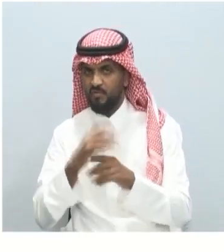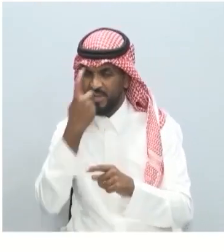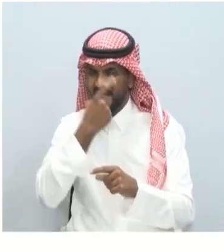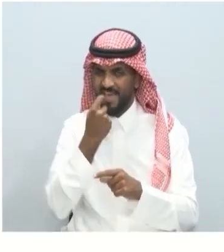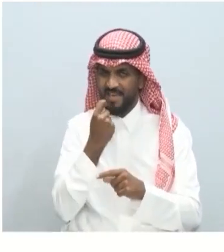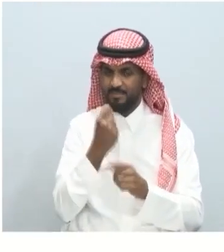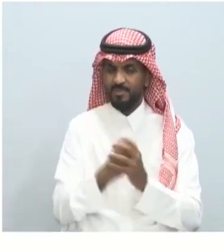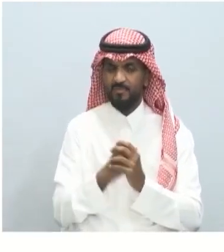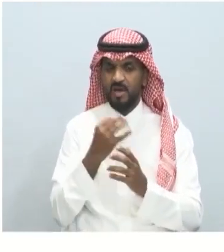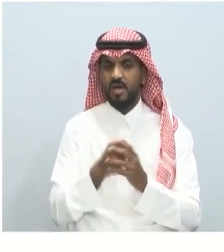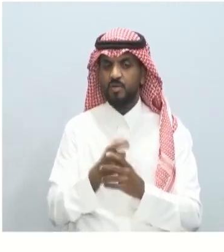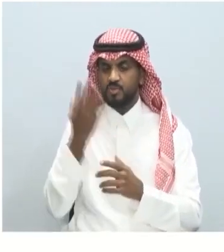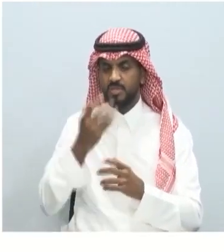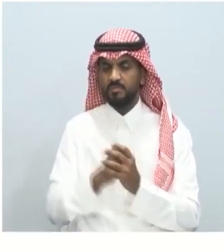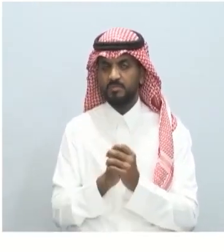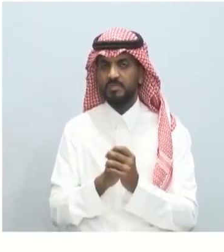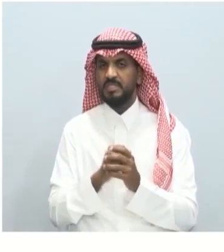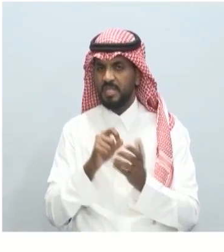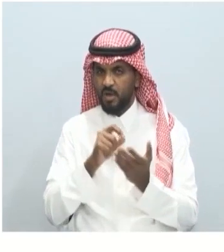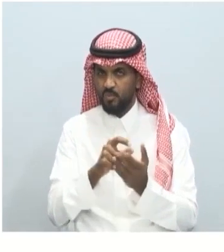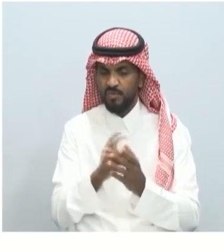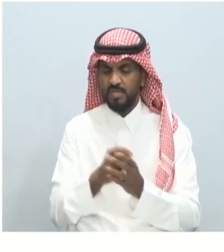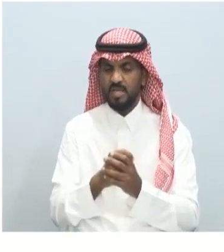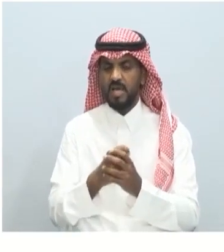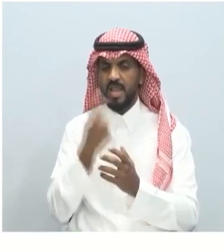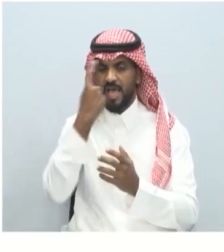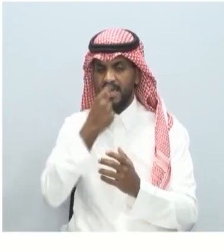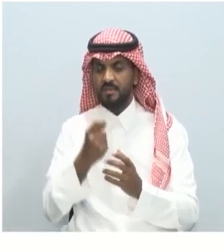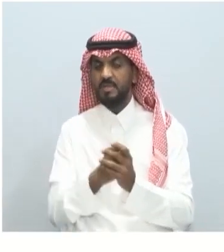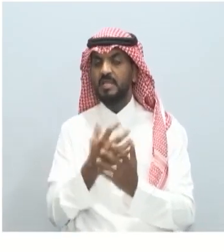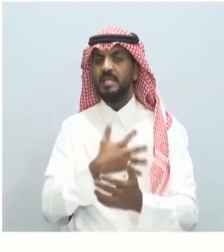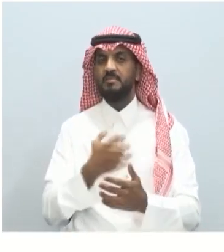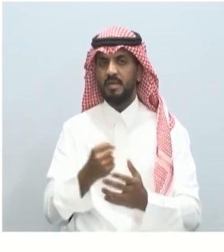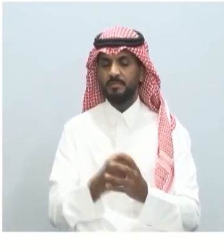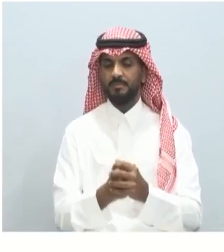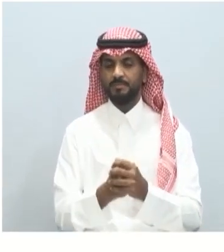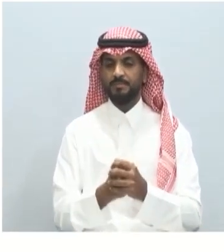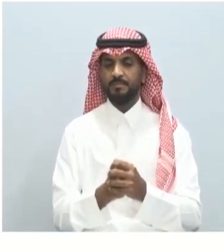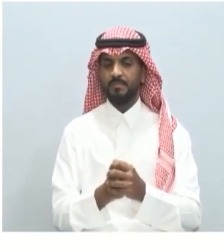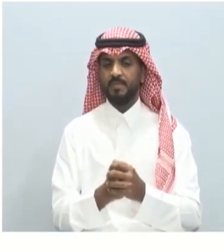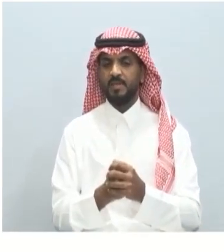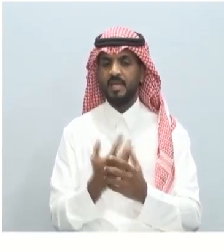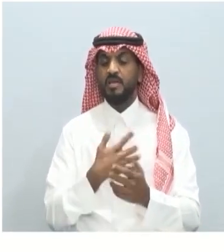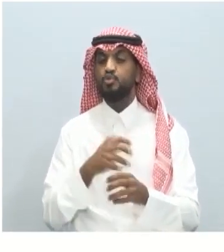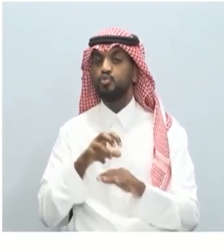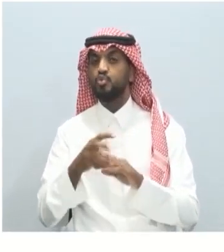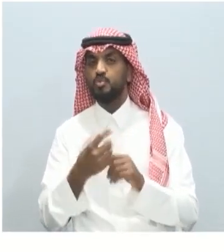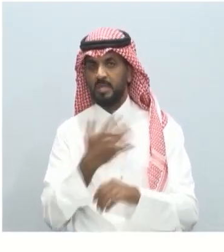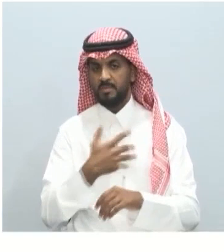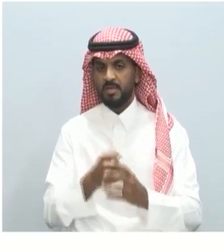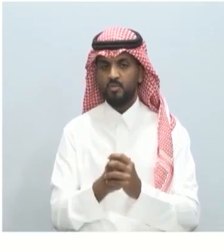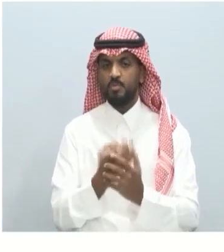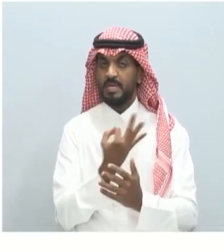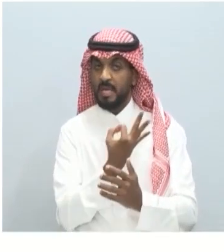رسول الله صلى الله عليه وسلم دعه فان الحياء من الايمان اي ان الحياء جزء من الايمان ومن